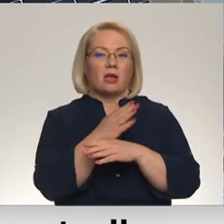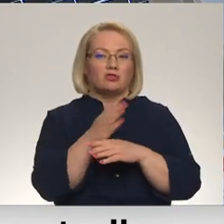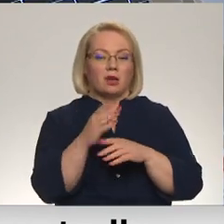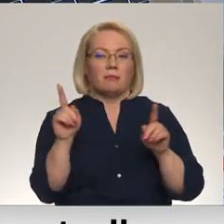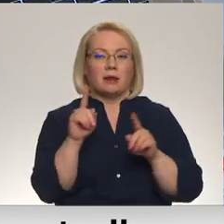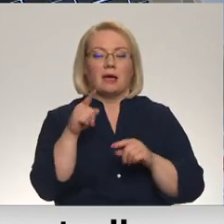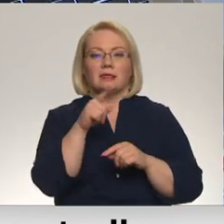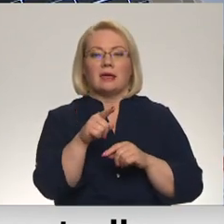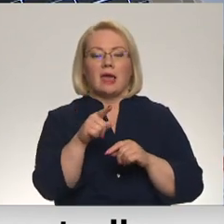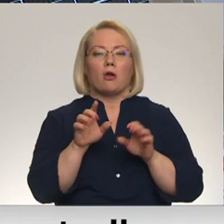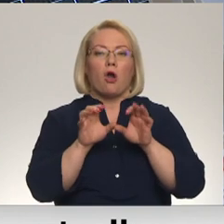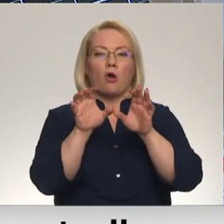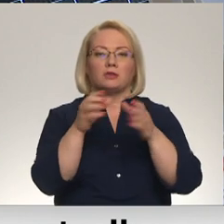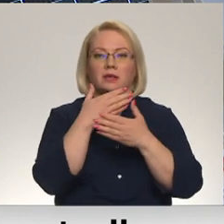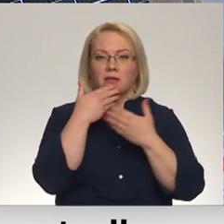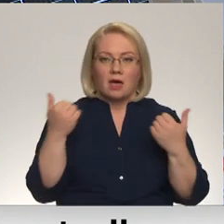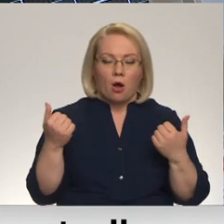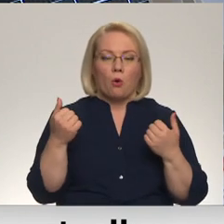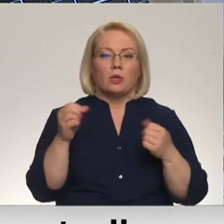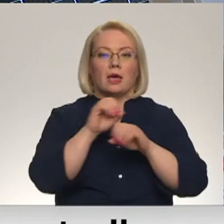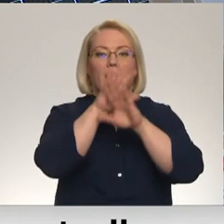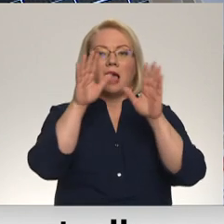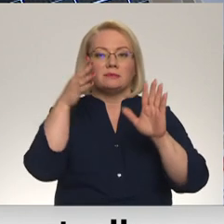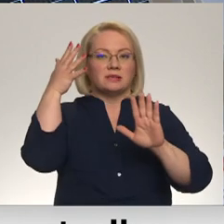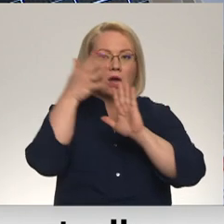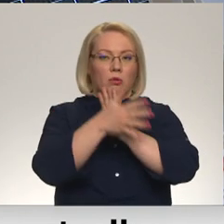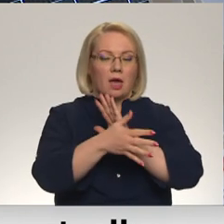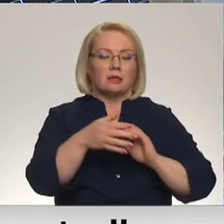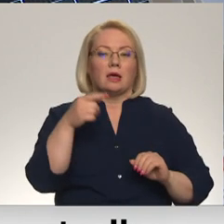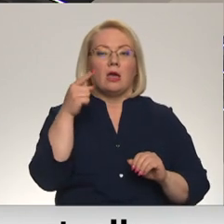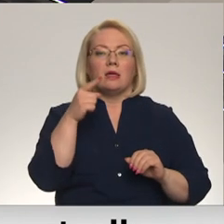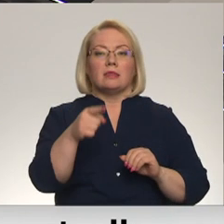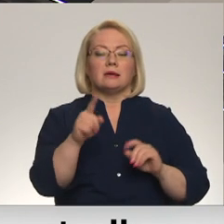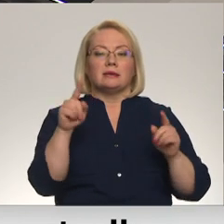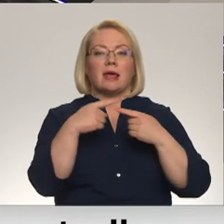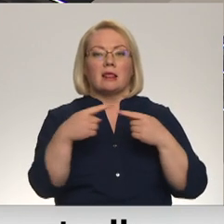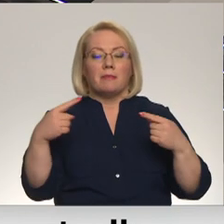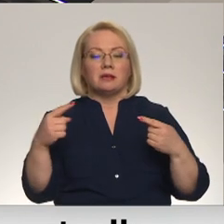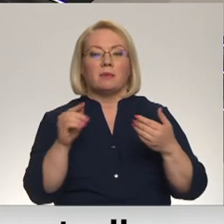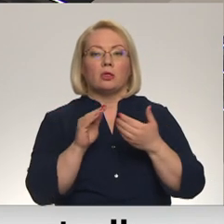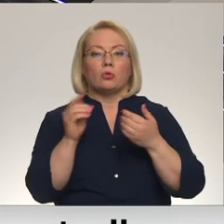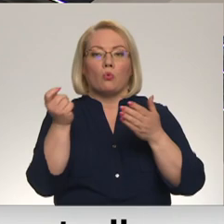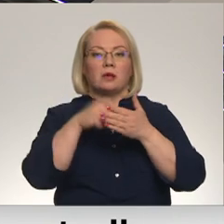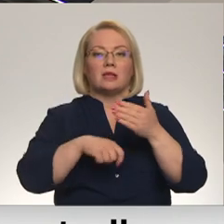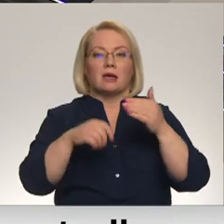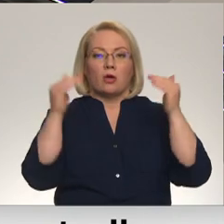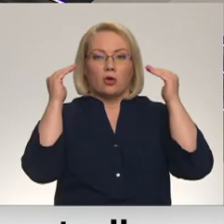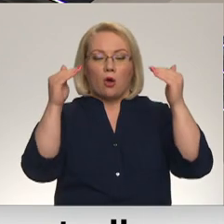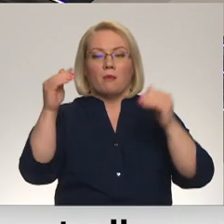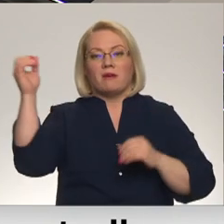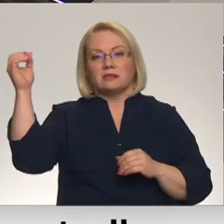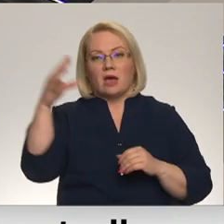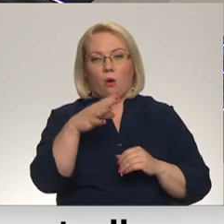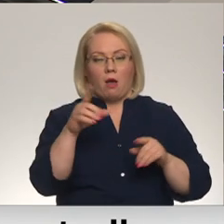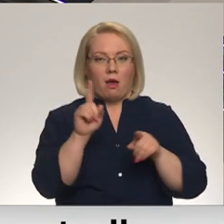arī nepakļaujas korozijai un ir gaismu caurlaidīgi, kas ir vairāk dizaina elements, bet noslēgtā nojumē ļautu iespīdēt arī